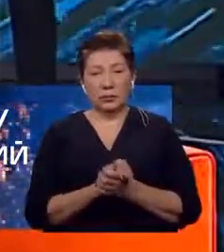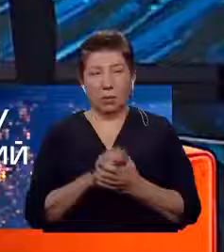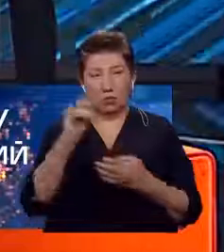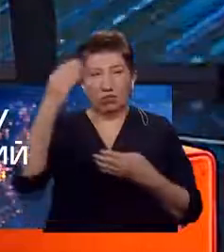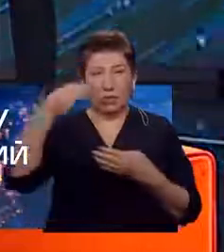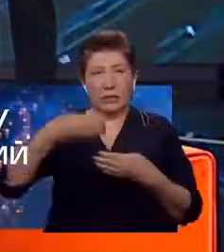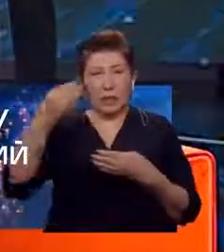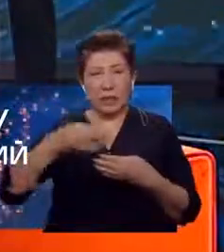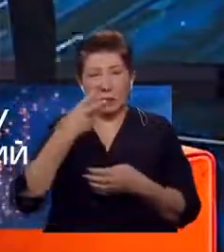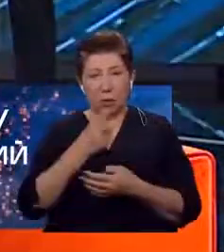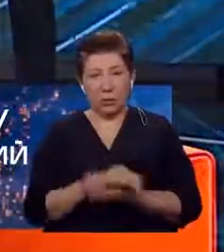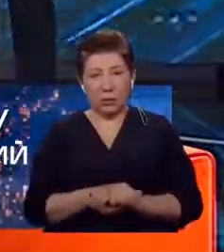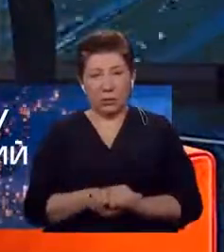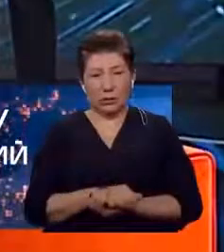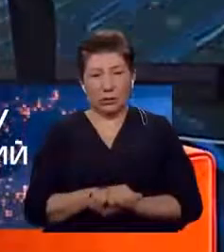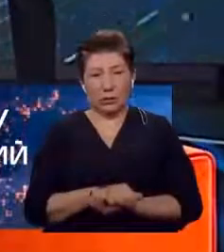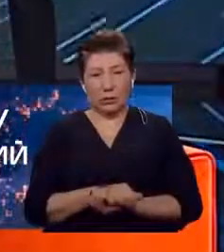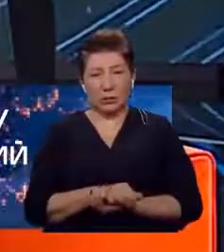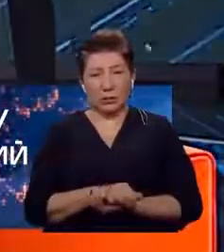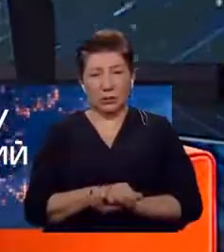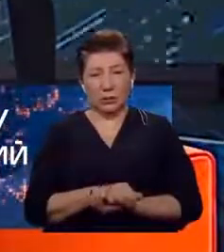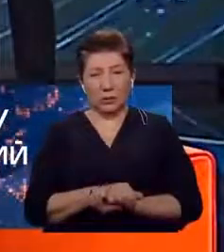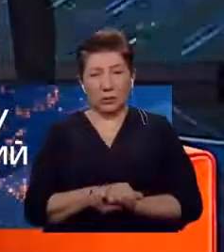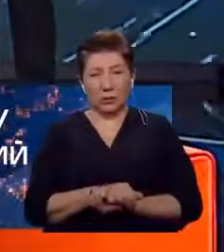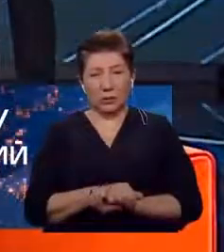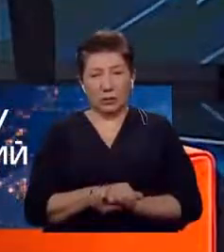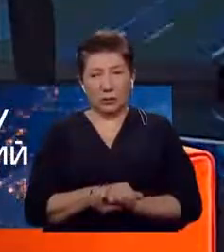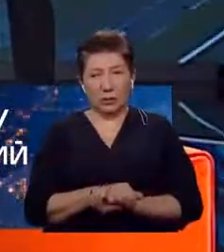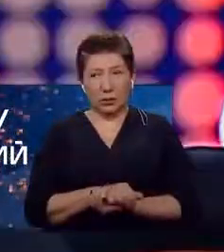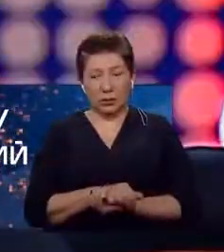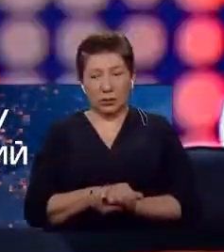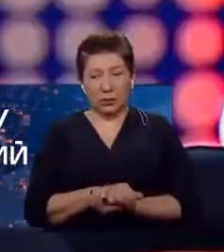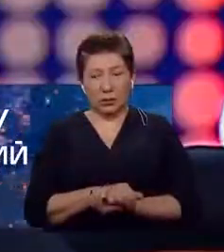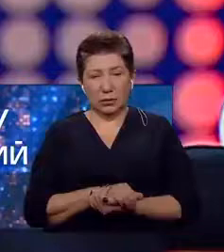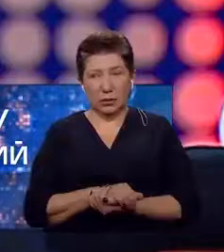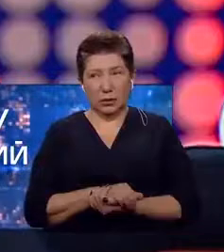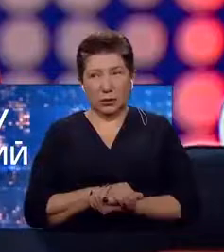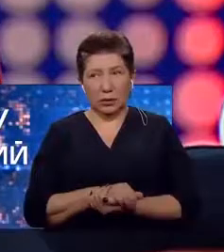показати? Так він мене це і хоче. Дар'я, чи є слайди?